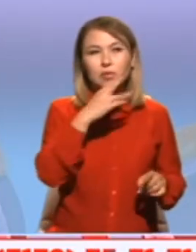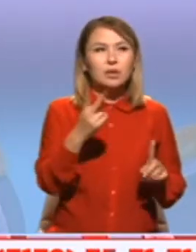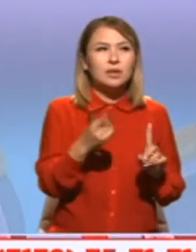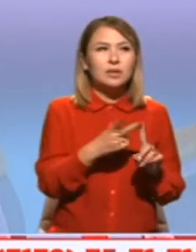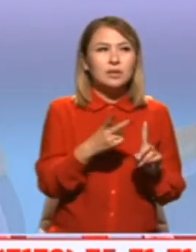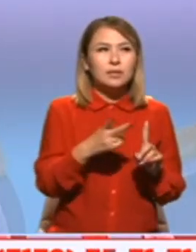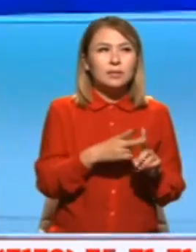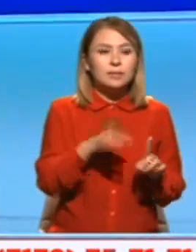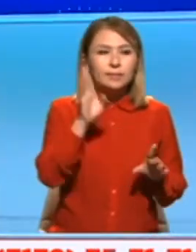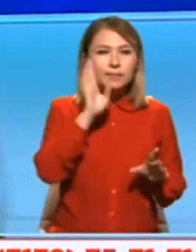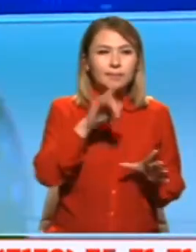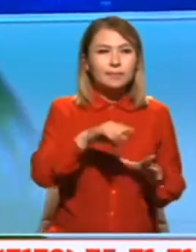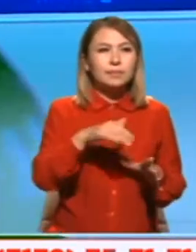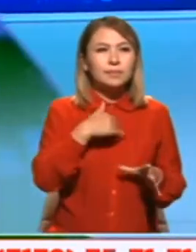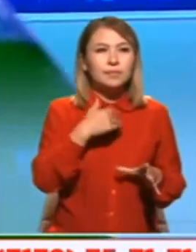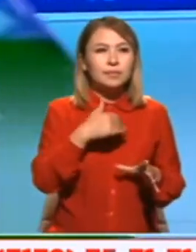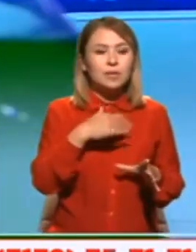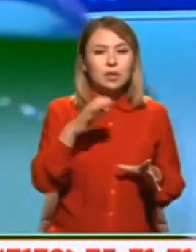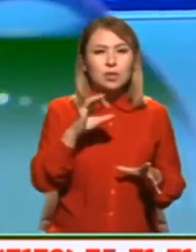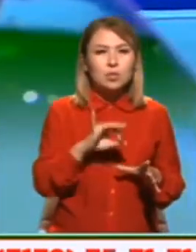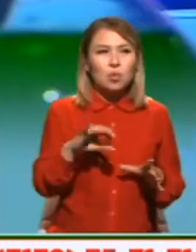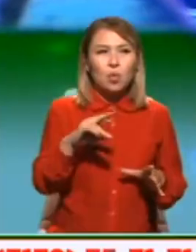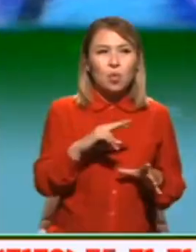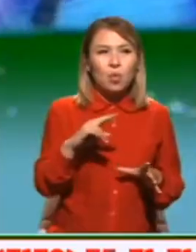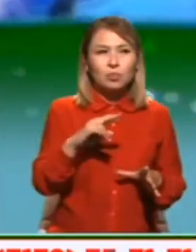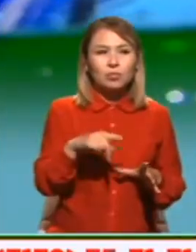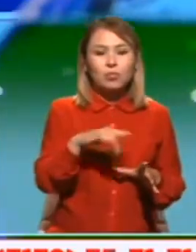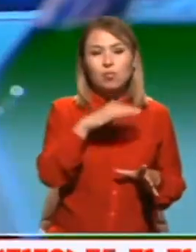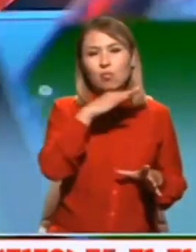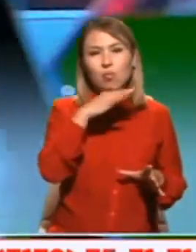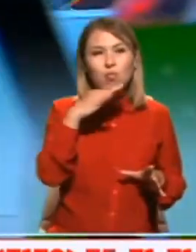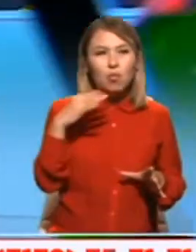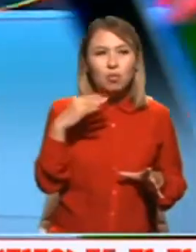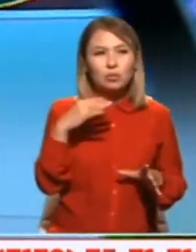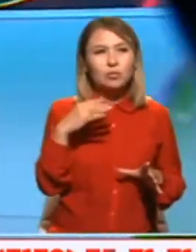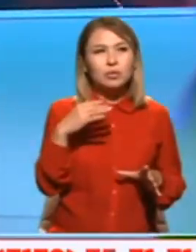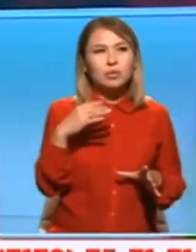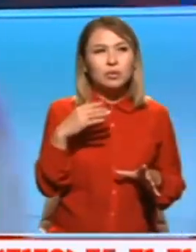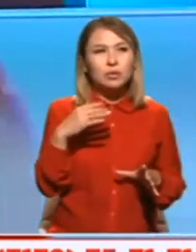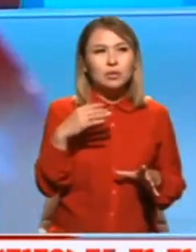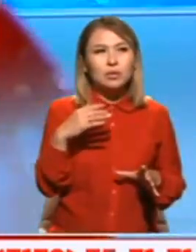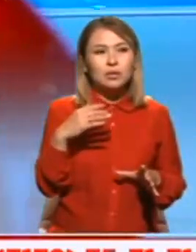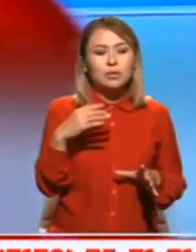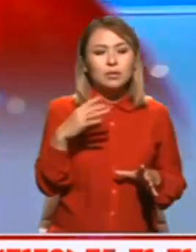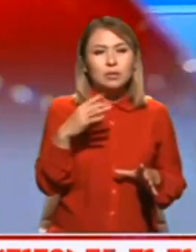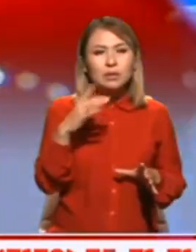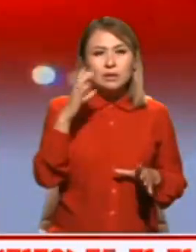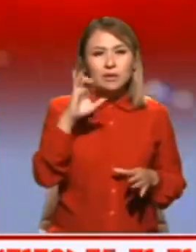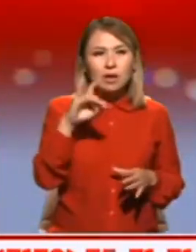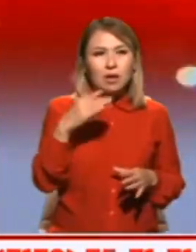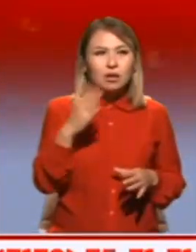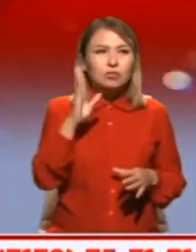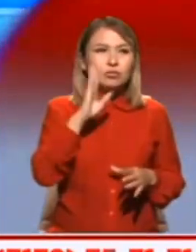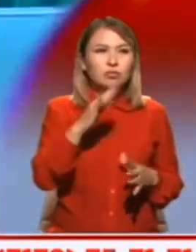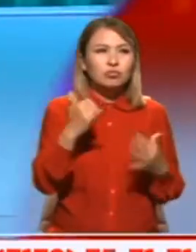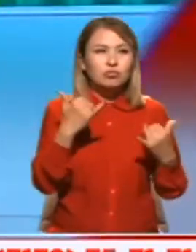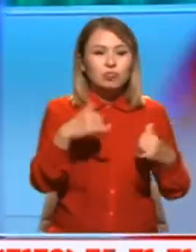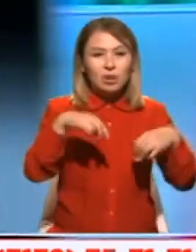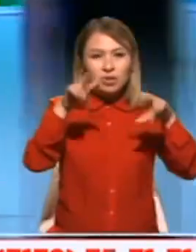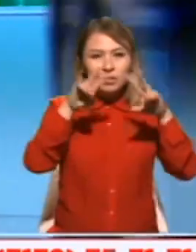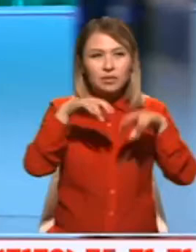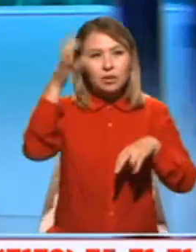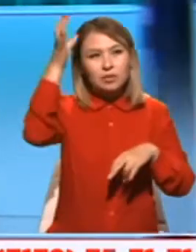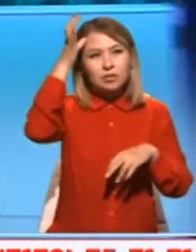ол жердің суының бір жақсы жері, яғни йодтың аса көптігі судың құрамында. Яғни Сарыағаш суларының қазіргі таңда зерттеулер